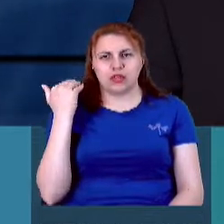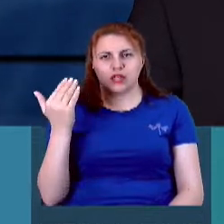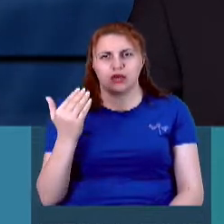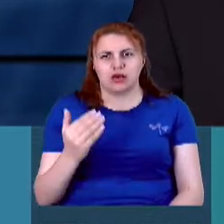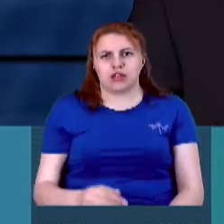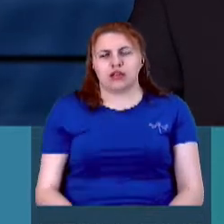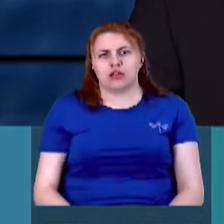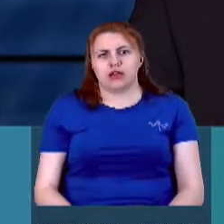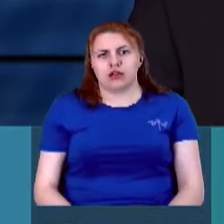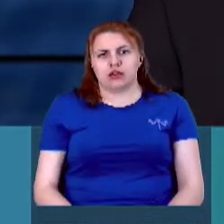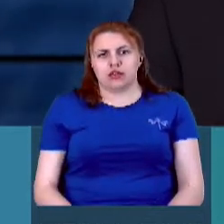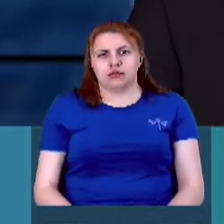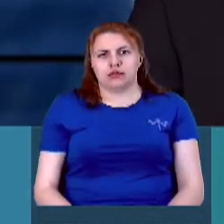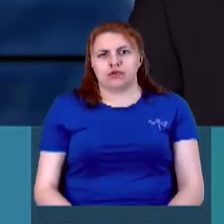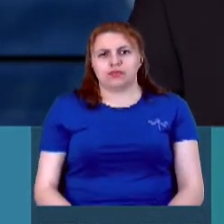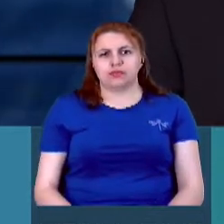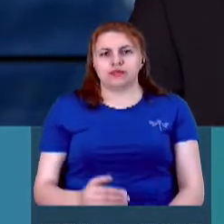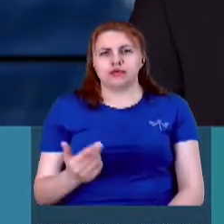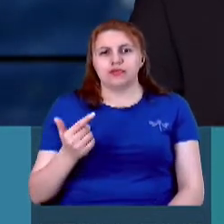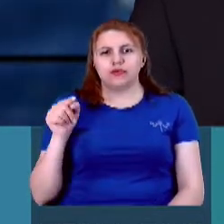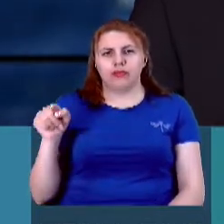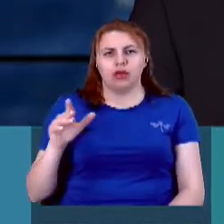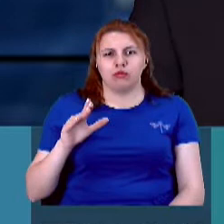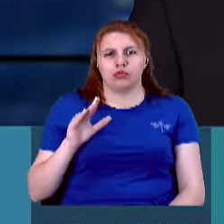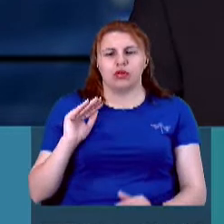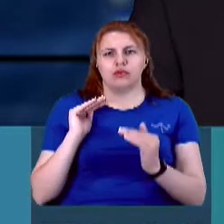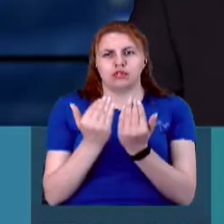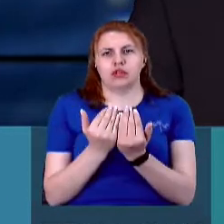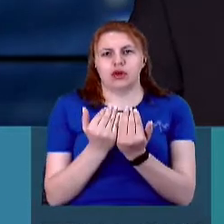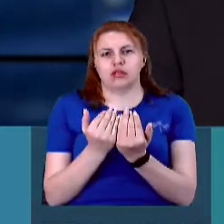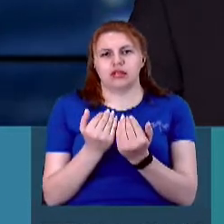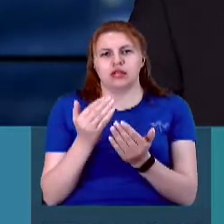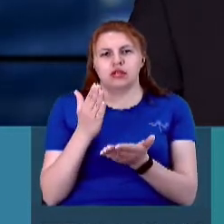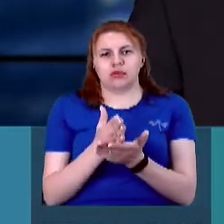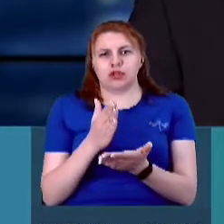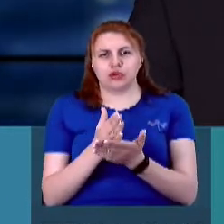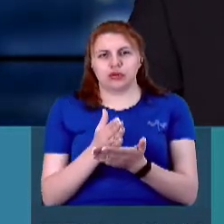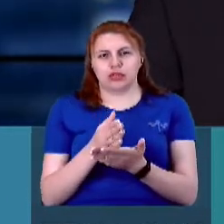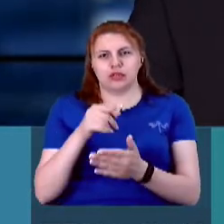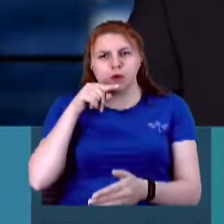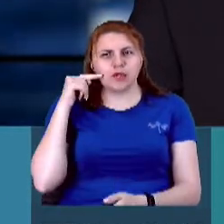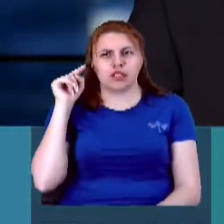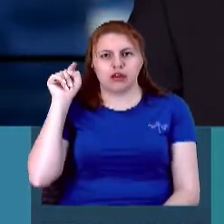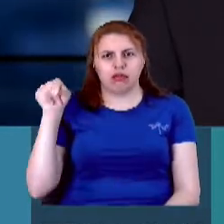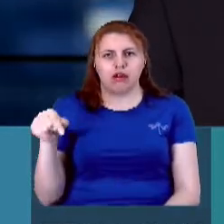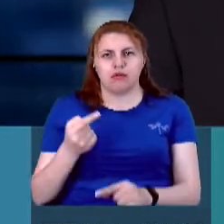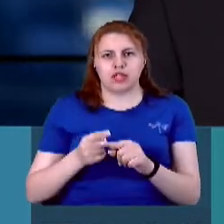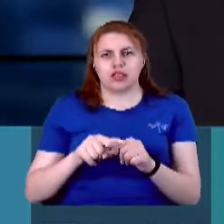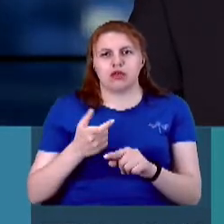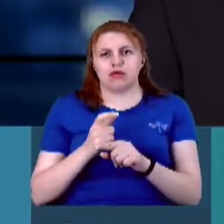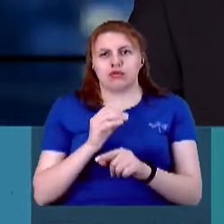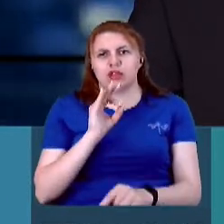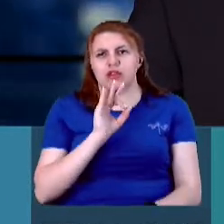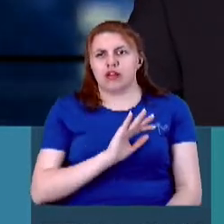охоронці, де вона була в ізоляції. Тобто присутність Росії там. І це дуже невигідно. І ось